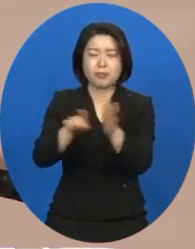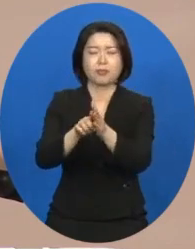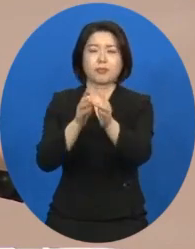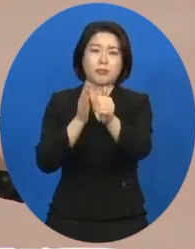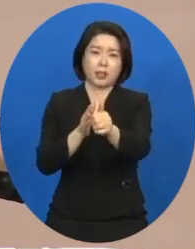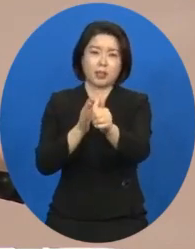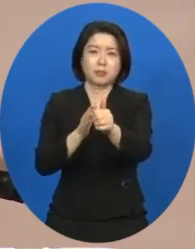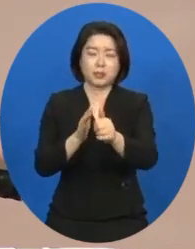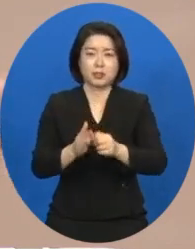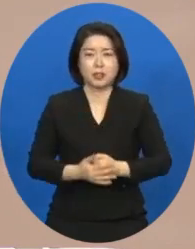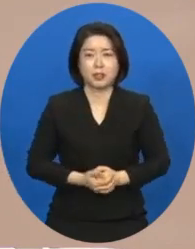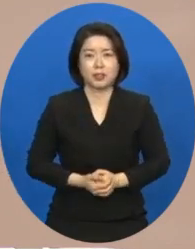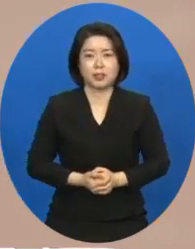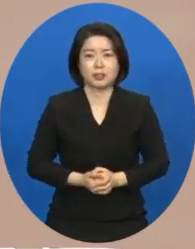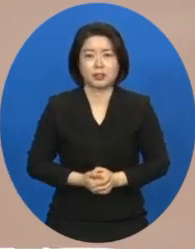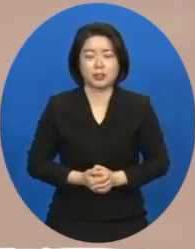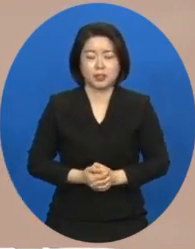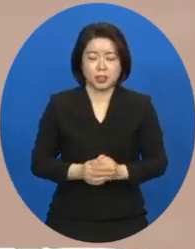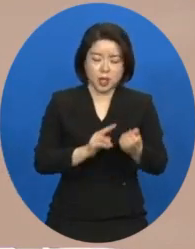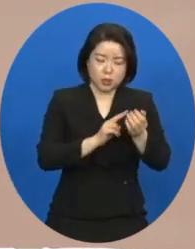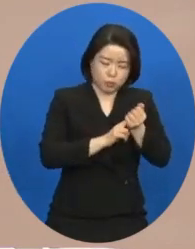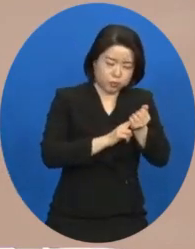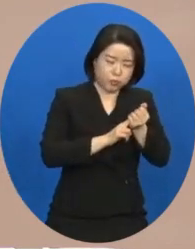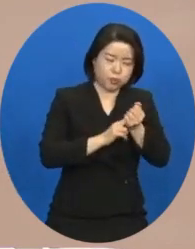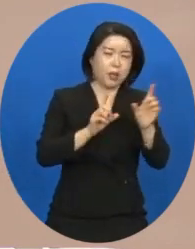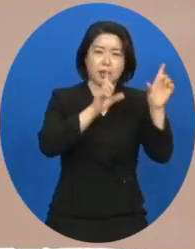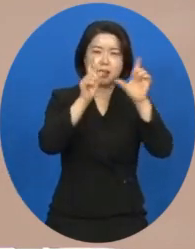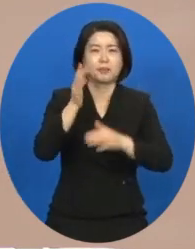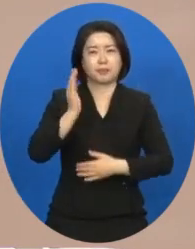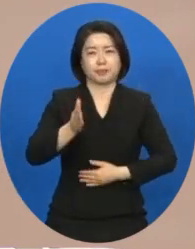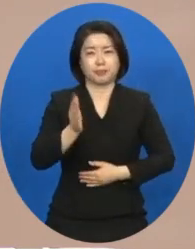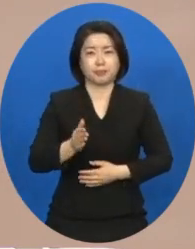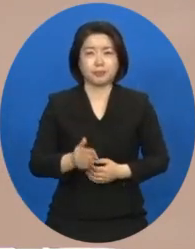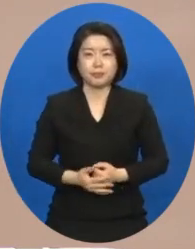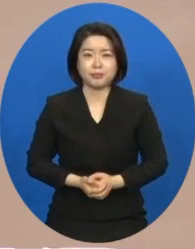거예요. 숨어서 살지 말라는 겁니다.